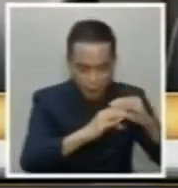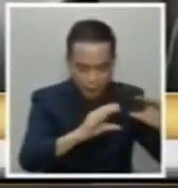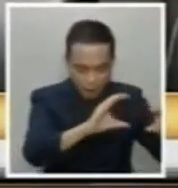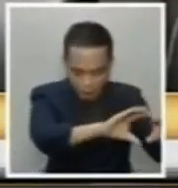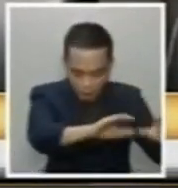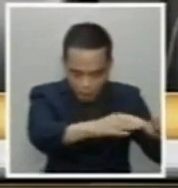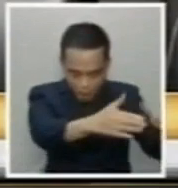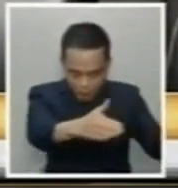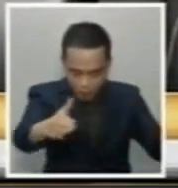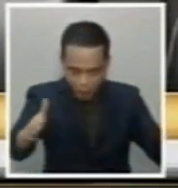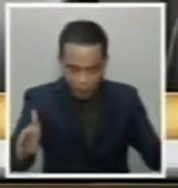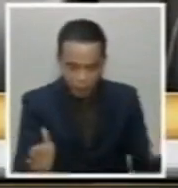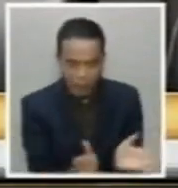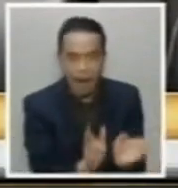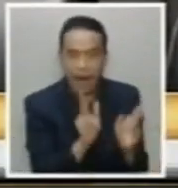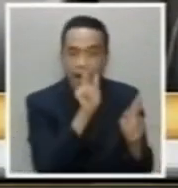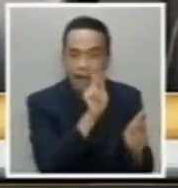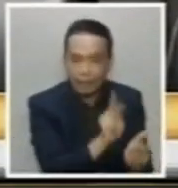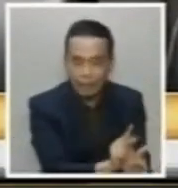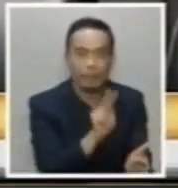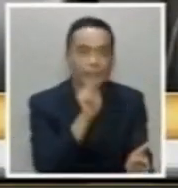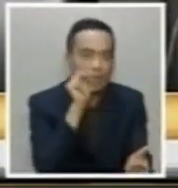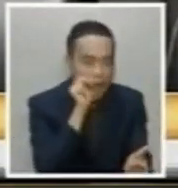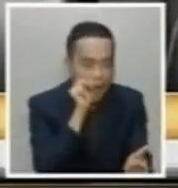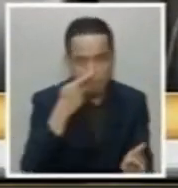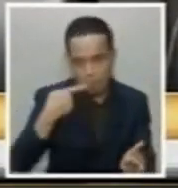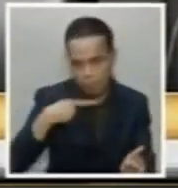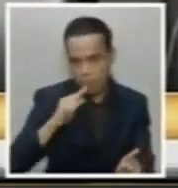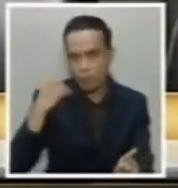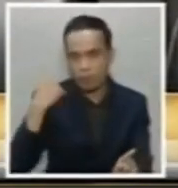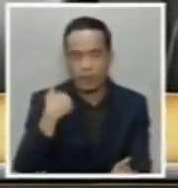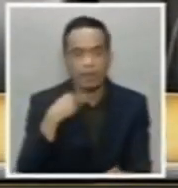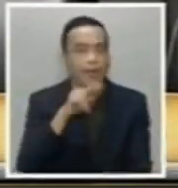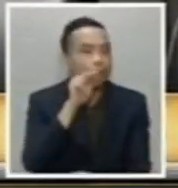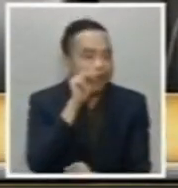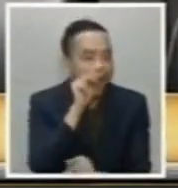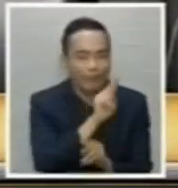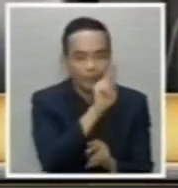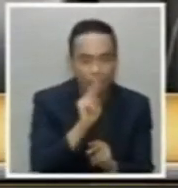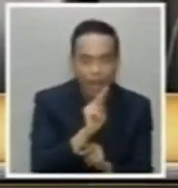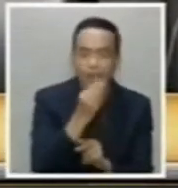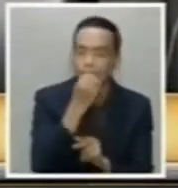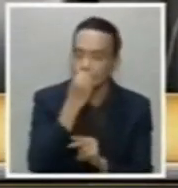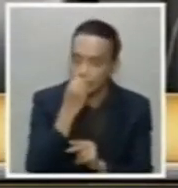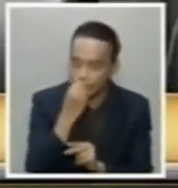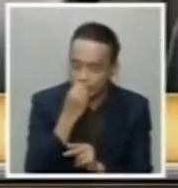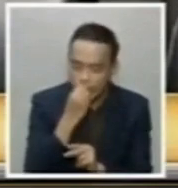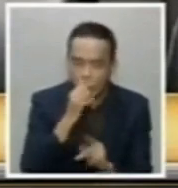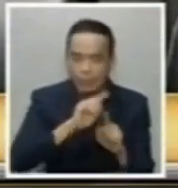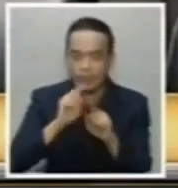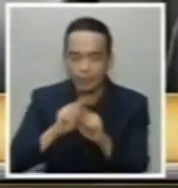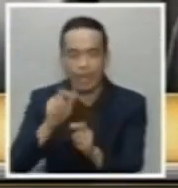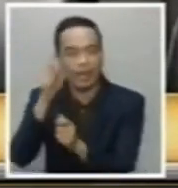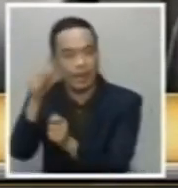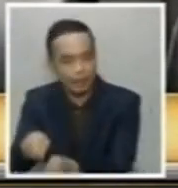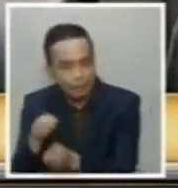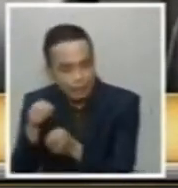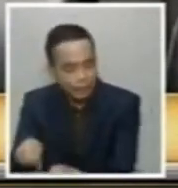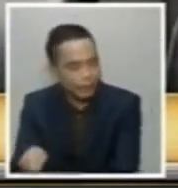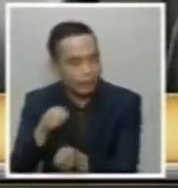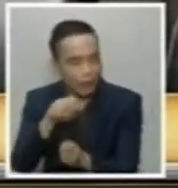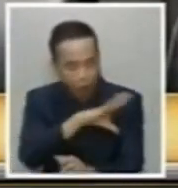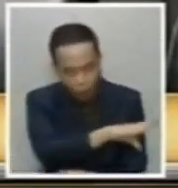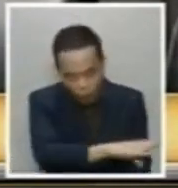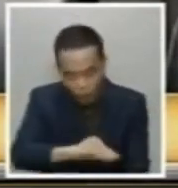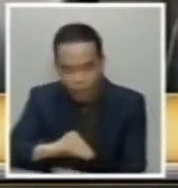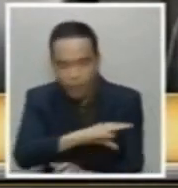แล้วเสร็จจะมีพื้นที่ประโยชน์ 1,000 ไร่แบ่งเป็นน้ำสำหรับอุปโภคบริโภคและน้ำสำหรับทำการเกษตร